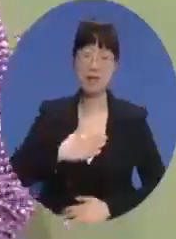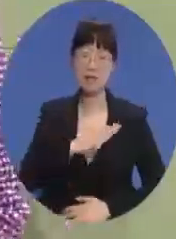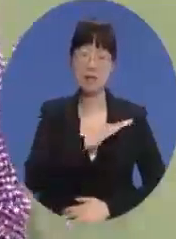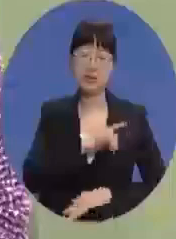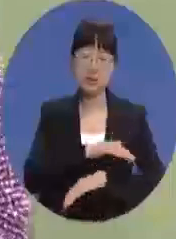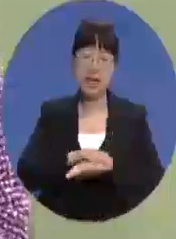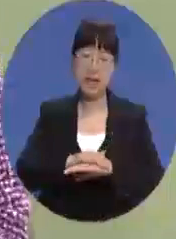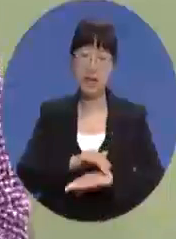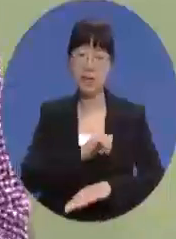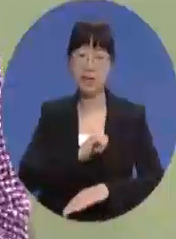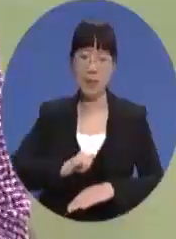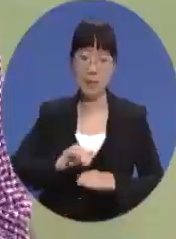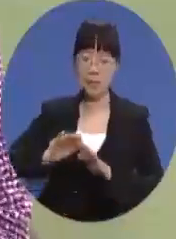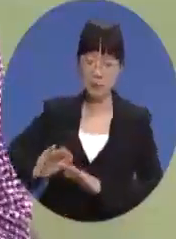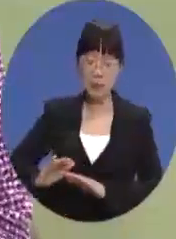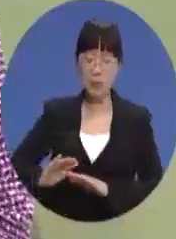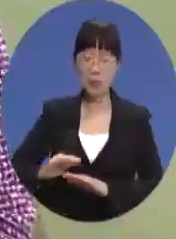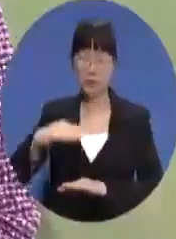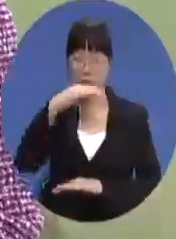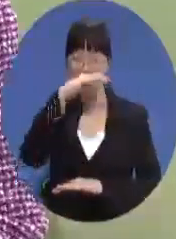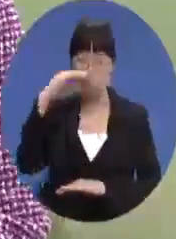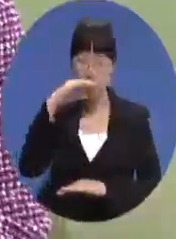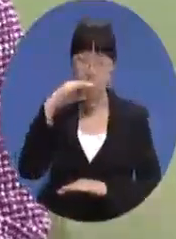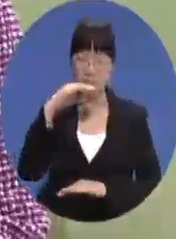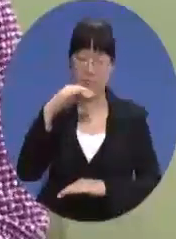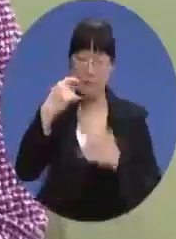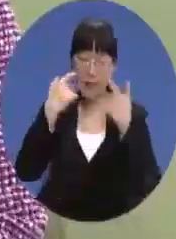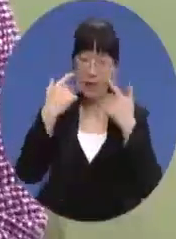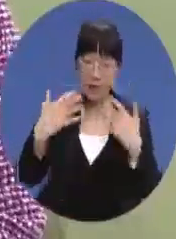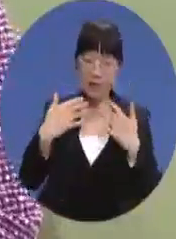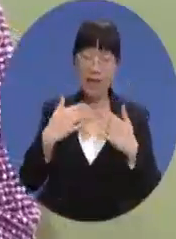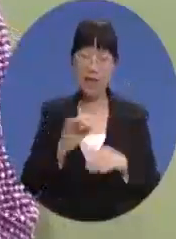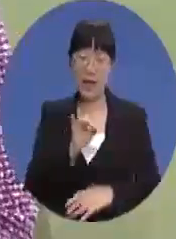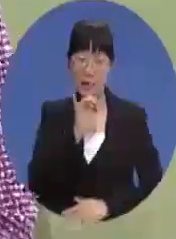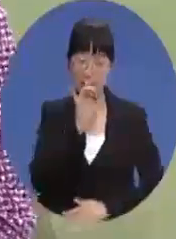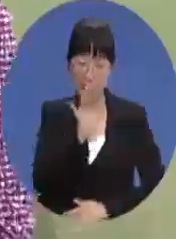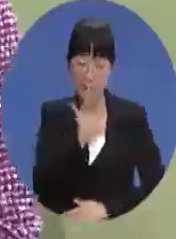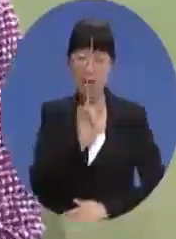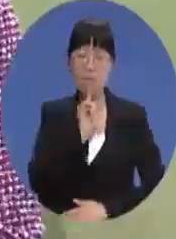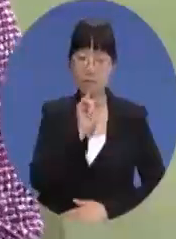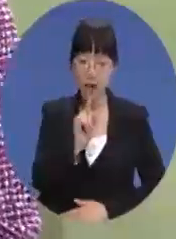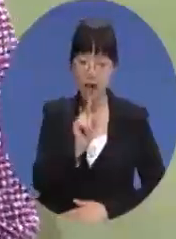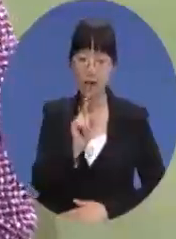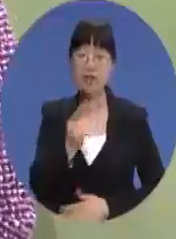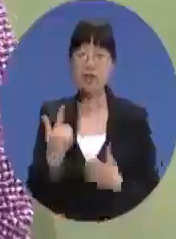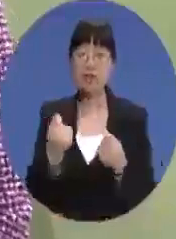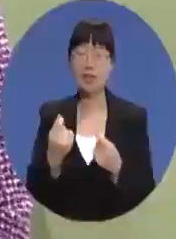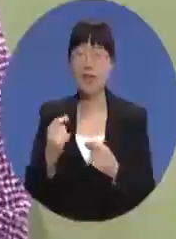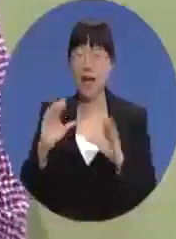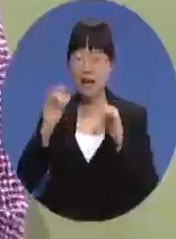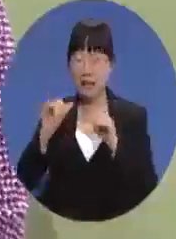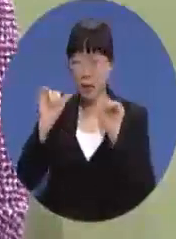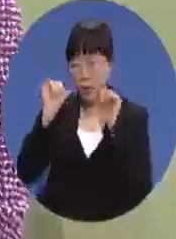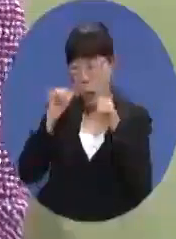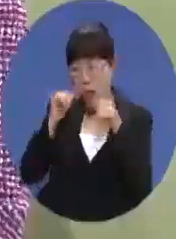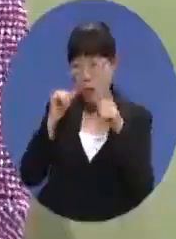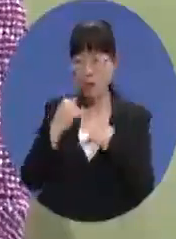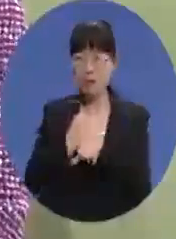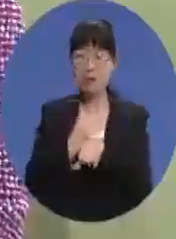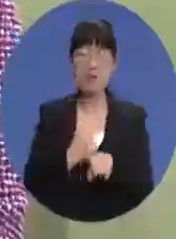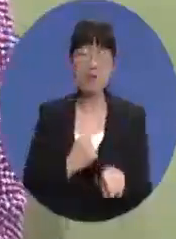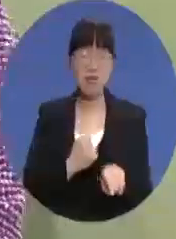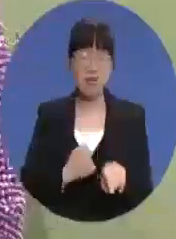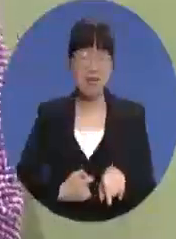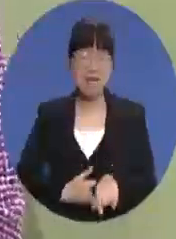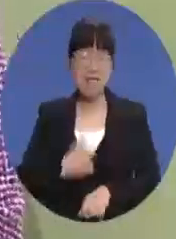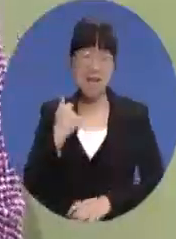절제하시고 안 되는 거야 하지 마라. 이렇게 네. 하시는 게 단호한 거예요. 그럼 애가 메롱 이렇게 하거든요. 그럴 때 너 이렇게 하시면 이건